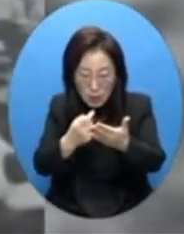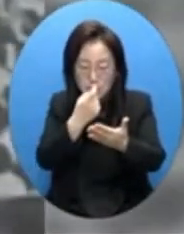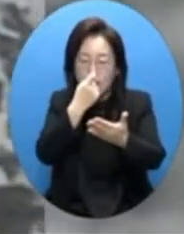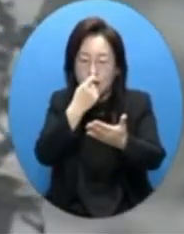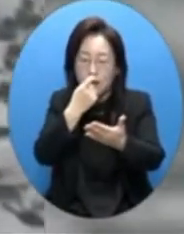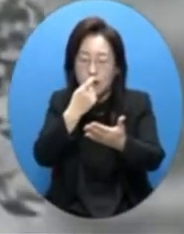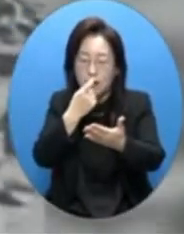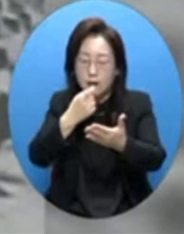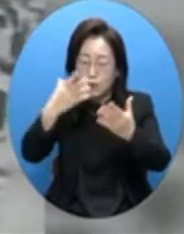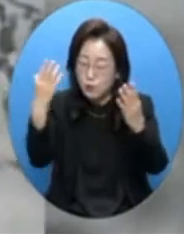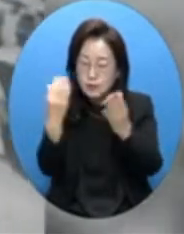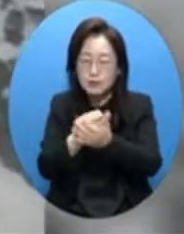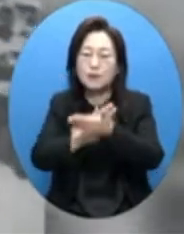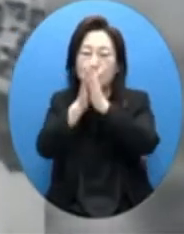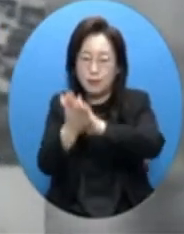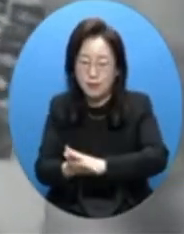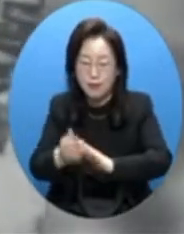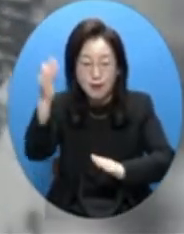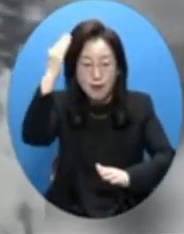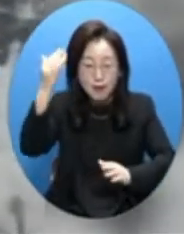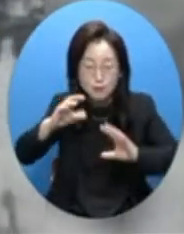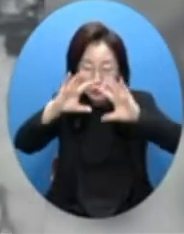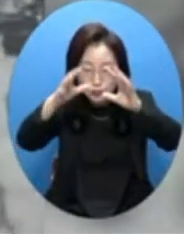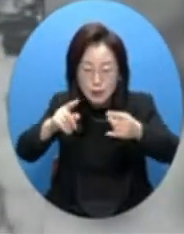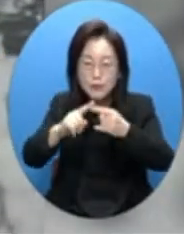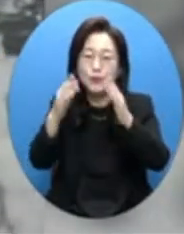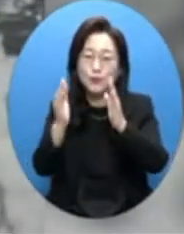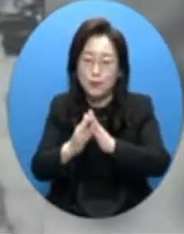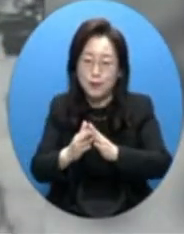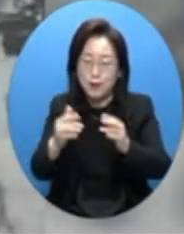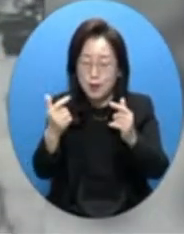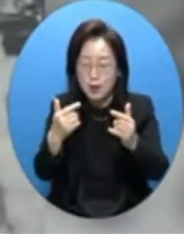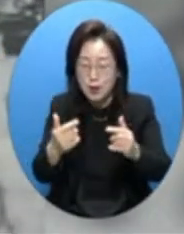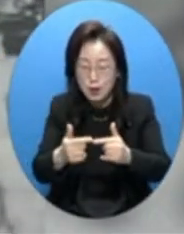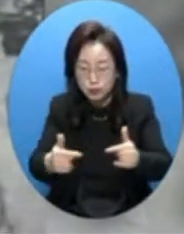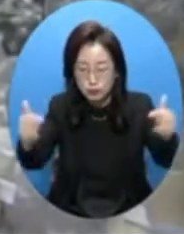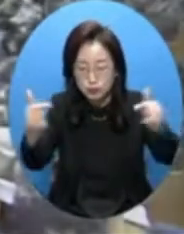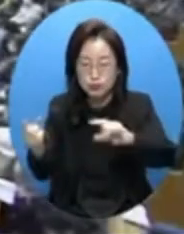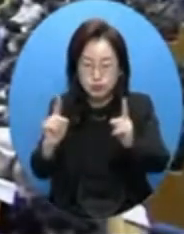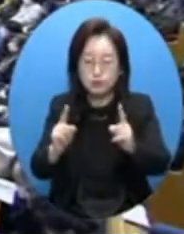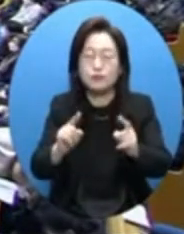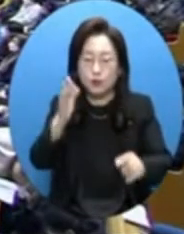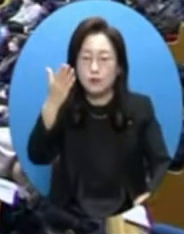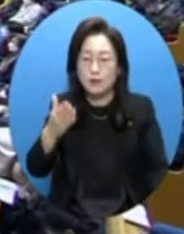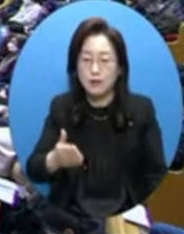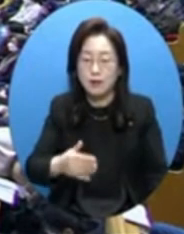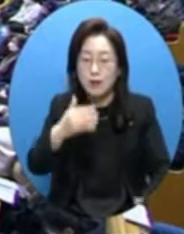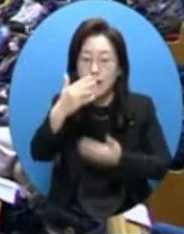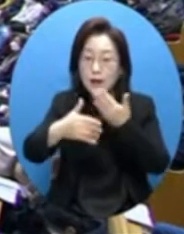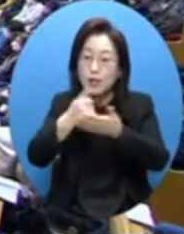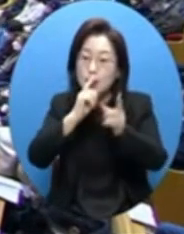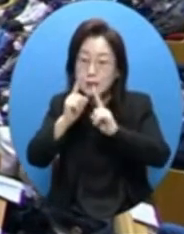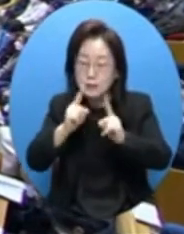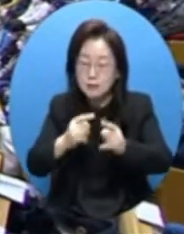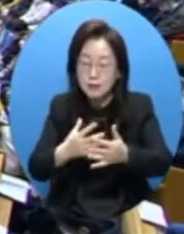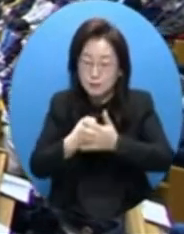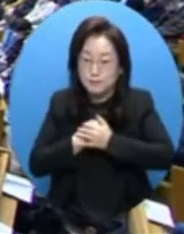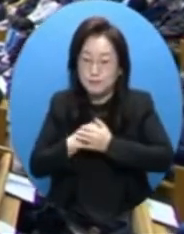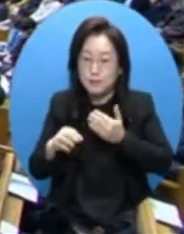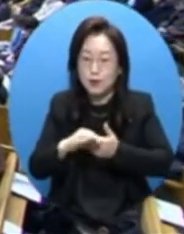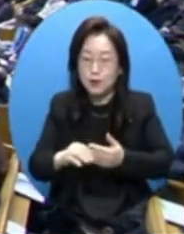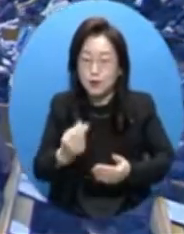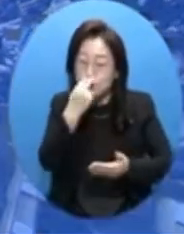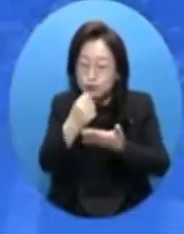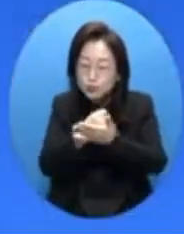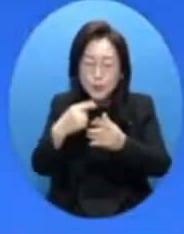바라시켰고 대한민국의 교회에 놀라운 붕역사를 가족에게 만들었던 것입니다 말씀 하나가 여러분 상권에 들어오면 여러분의 운명을 바꿔놓습니다